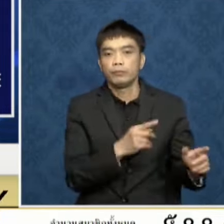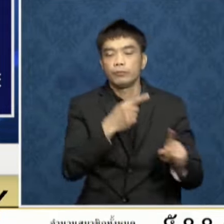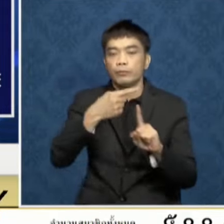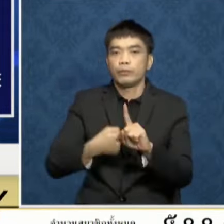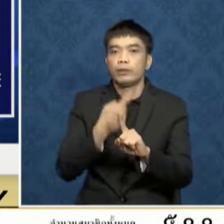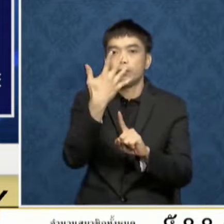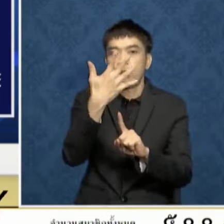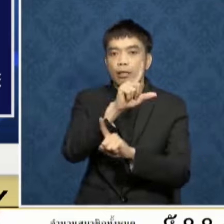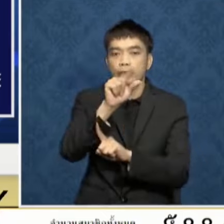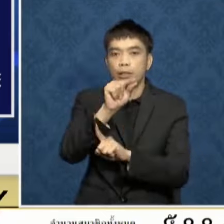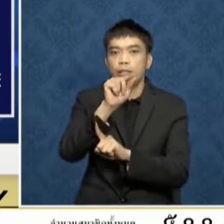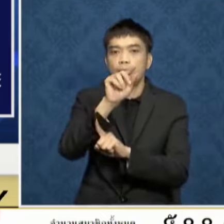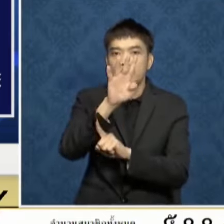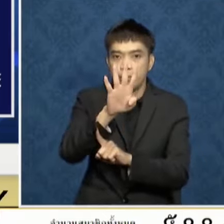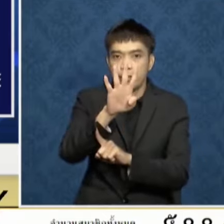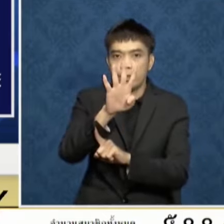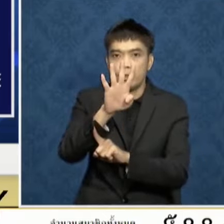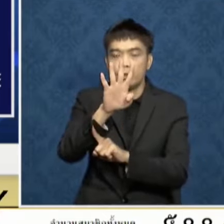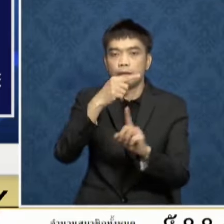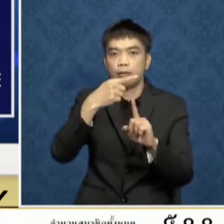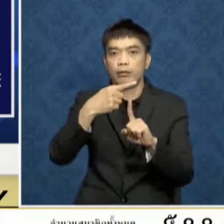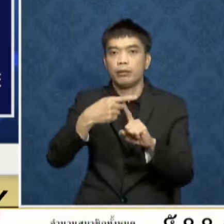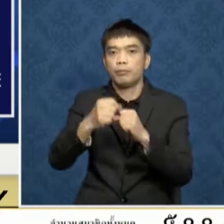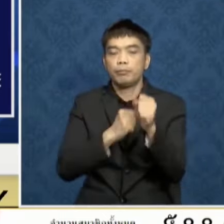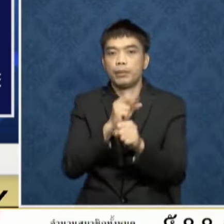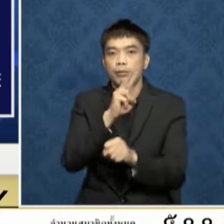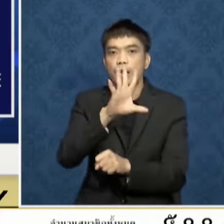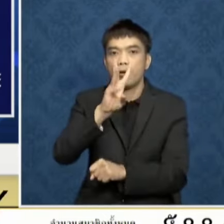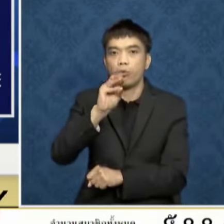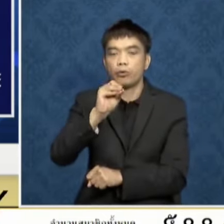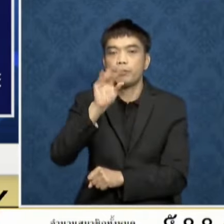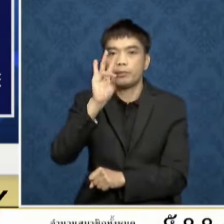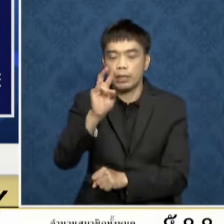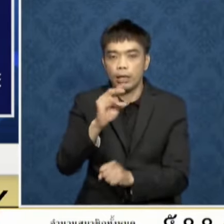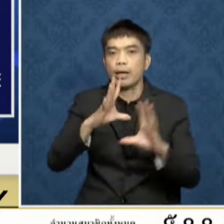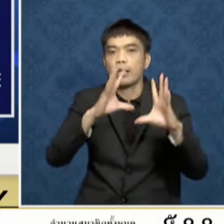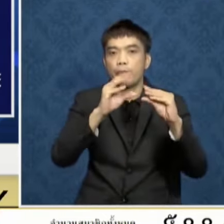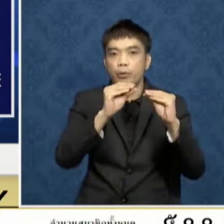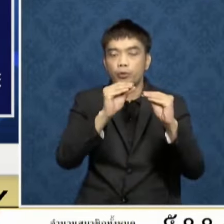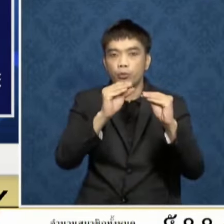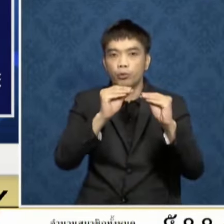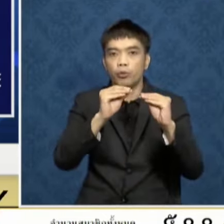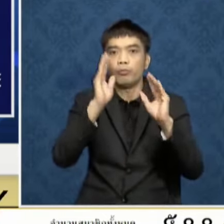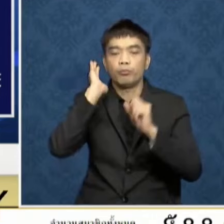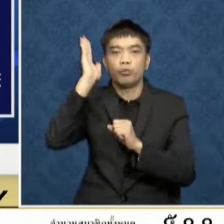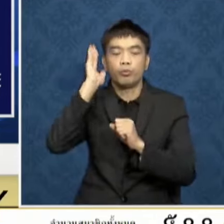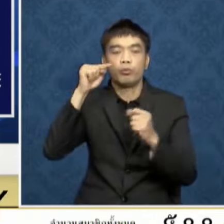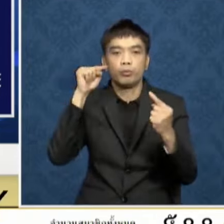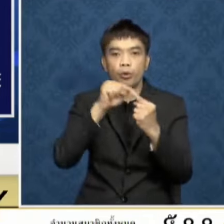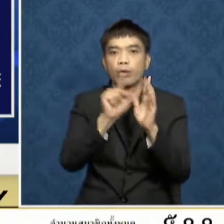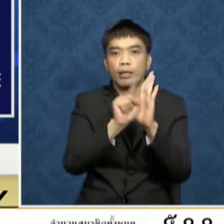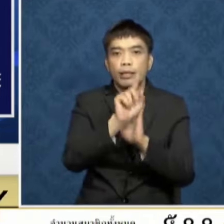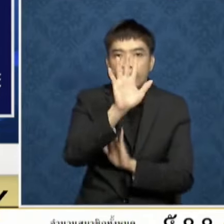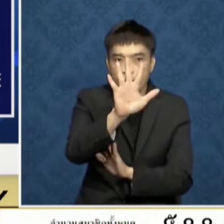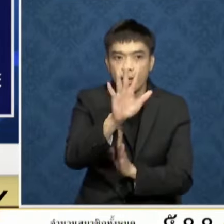2506 67ที่ผ่านมาเป็นการประชุมคณะกรรมการพัฒนาซอพาวเวอรแห่งชาติครั้งที่ 5นะคะเป็นครั้งล่าสุดซึ่ง